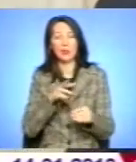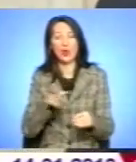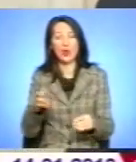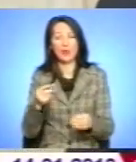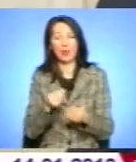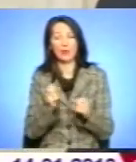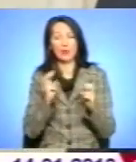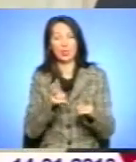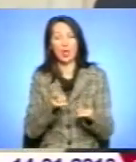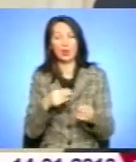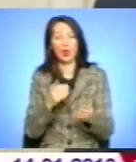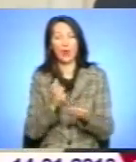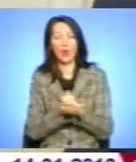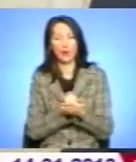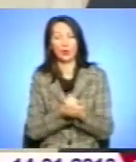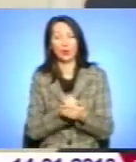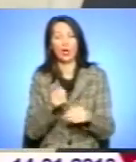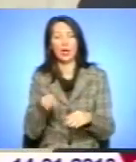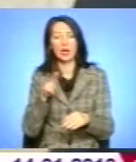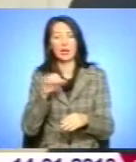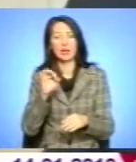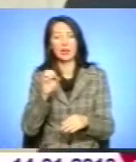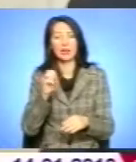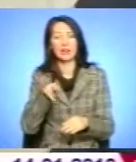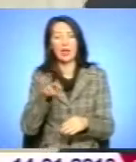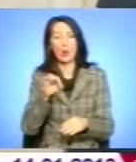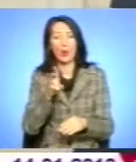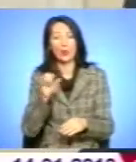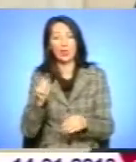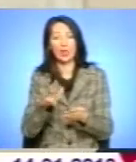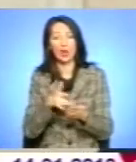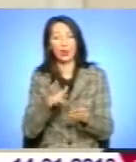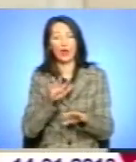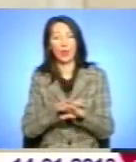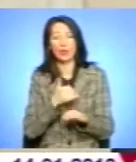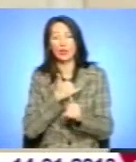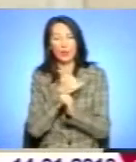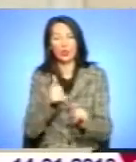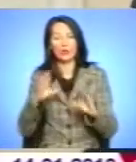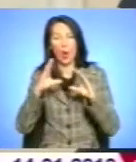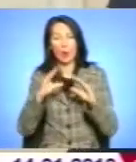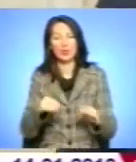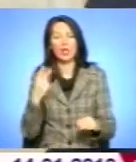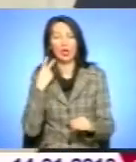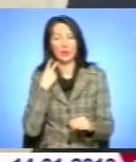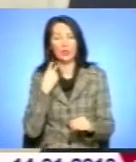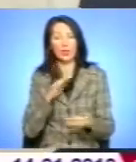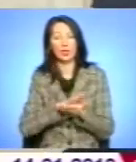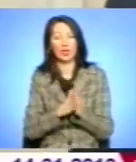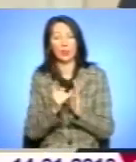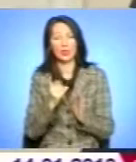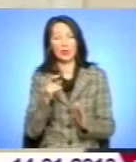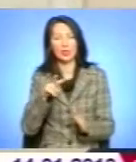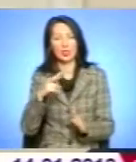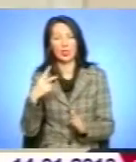на депозитних рахунках банків. Ми не можемо погасити заборгованість, яка утворилася станом на 1 січня 2014